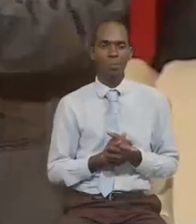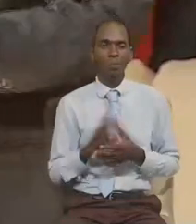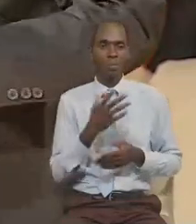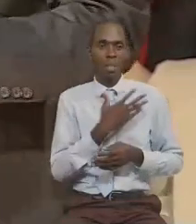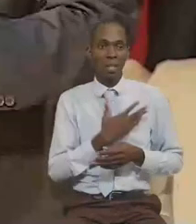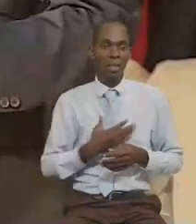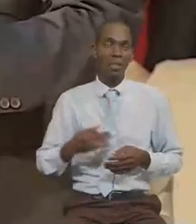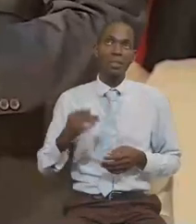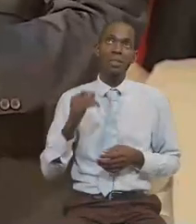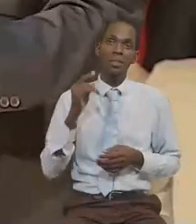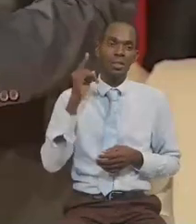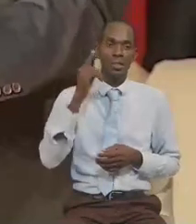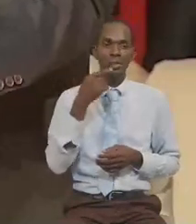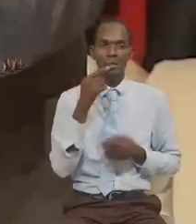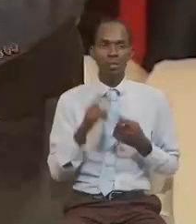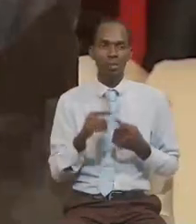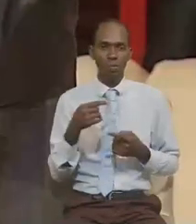12.